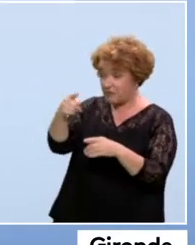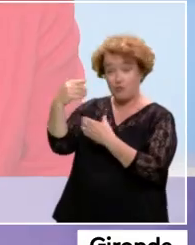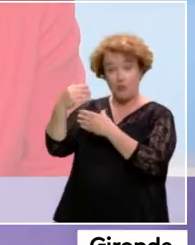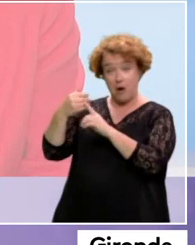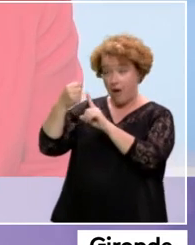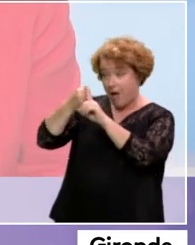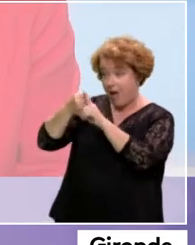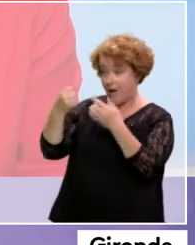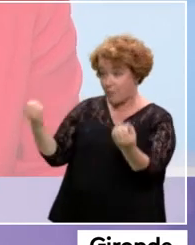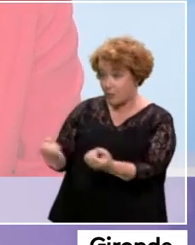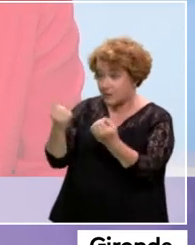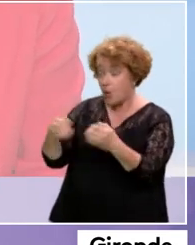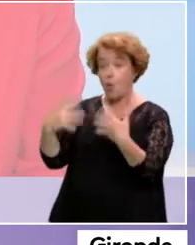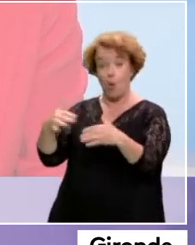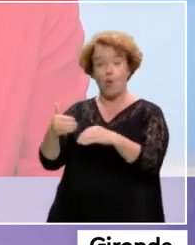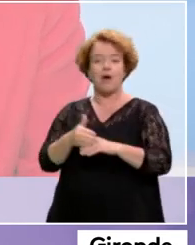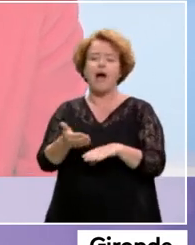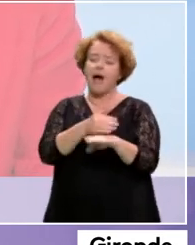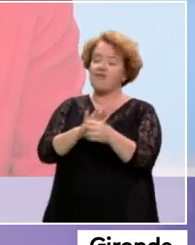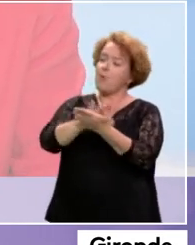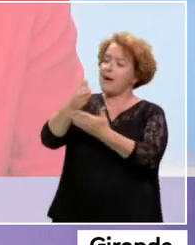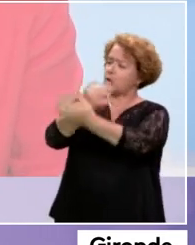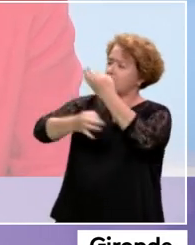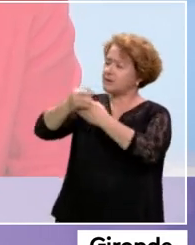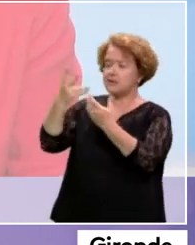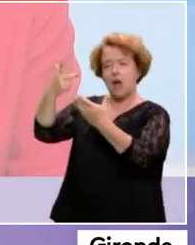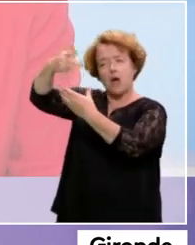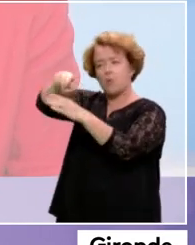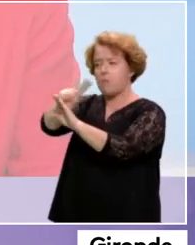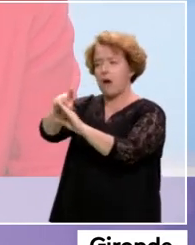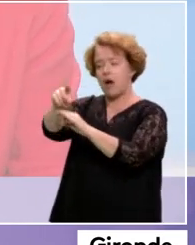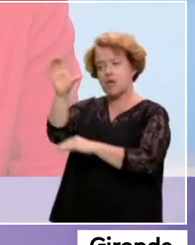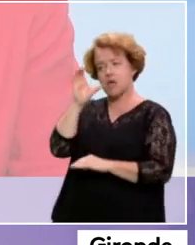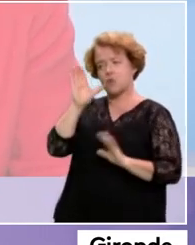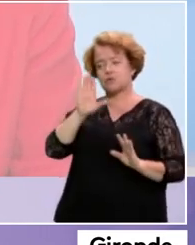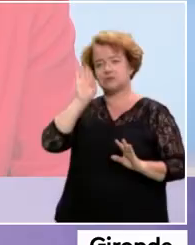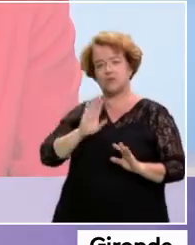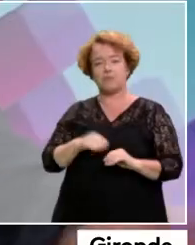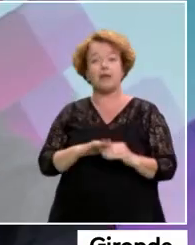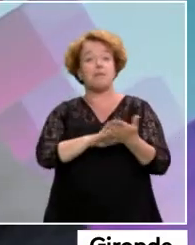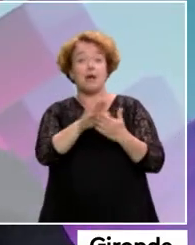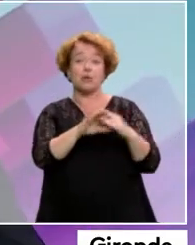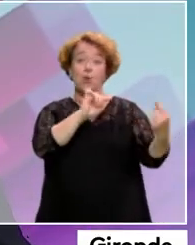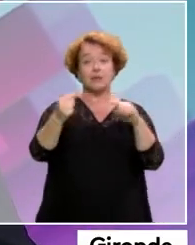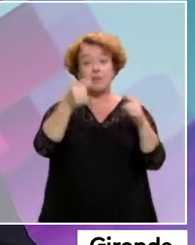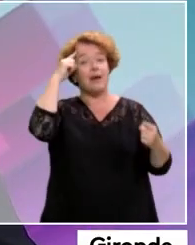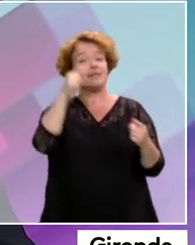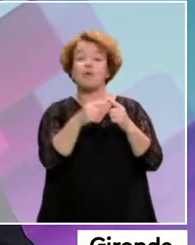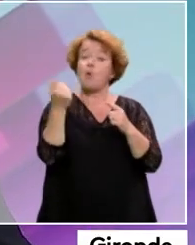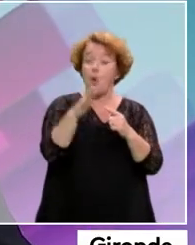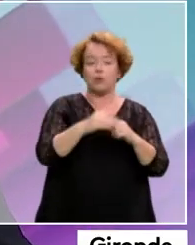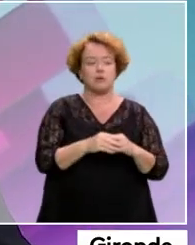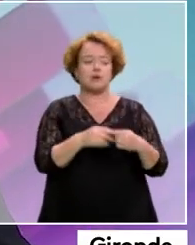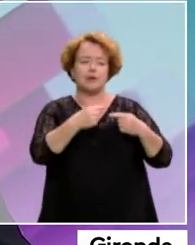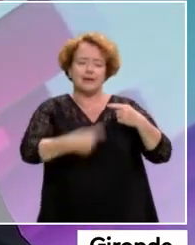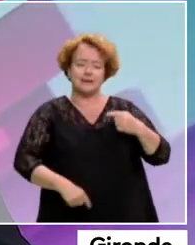les mesures fiscales je vous écoute sans beaucoup ça vous dérange pas notre thème abordé quand même du